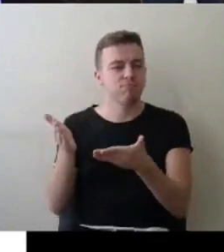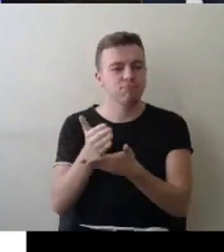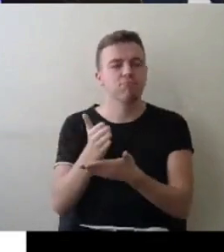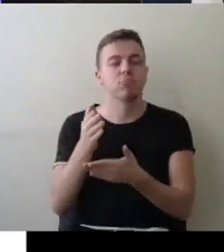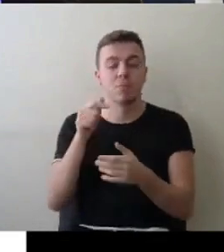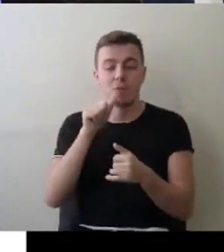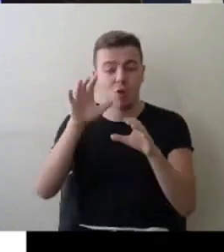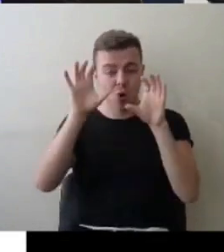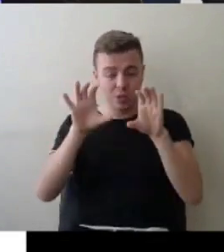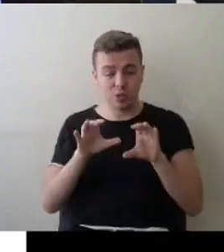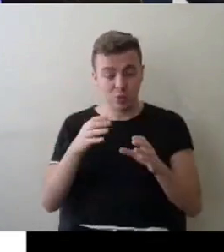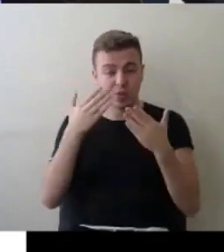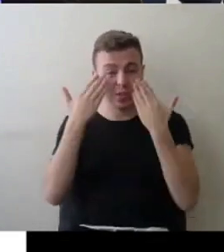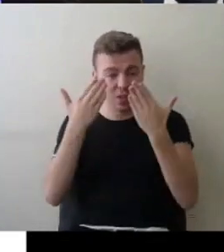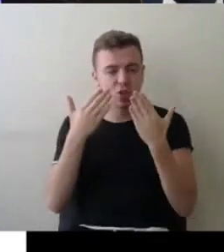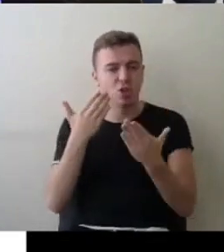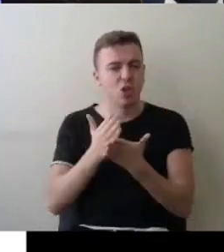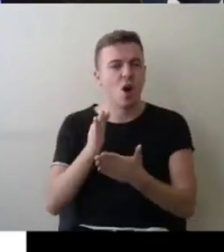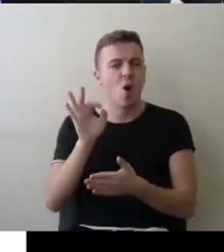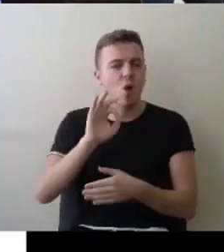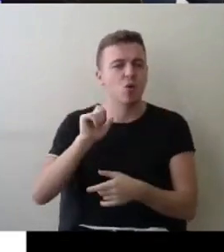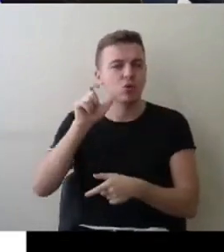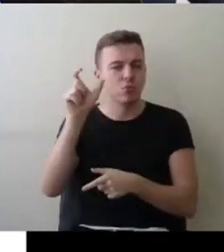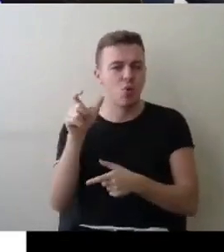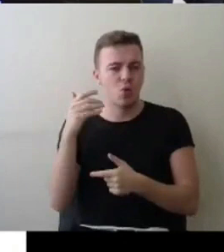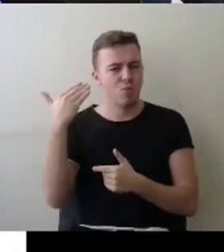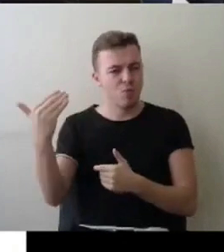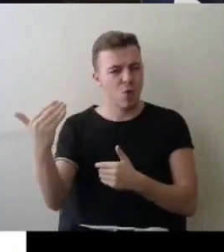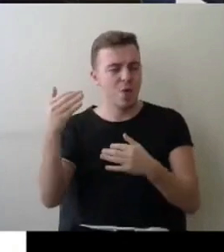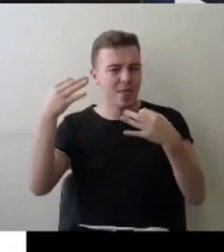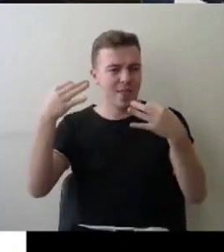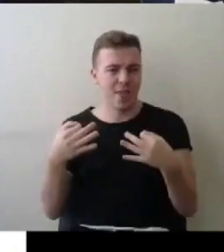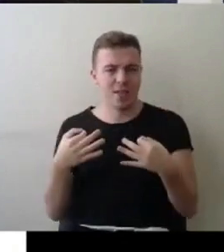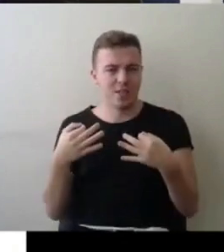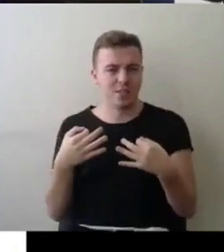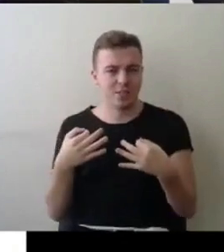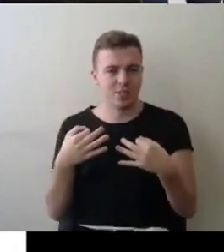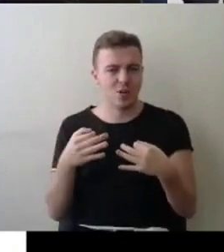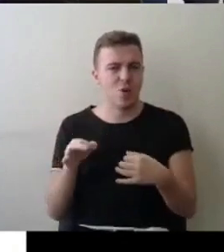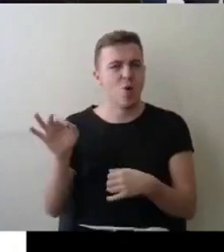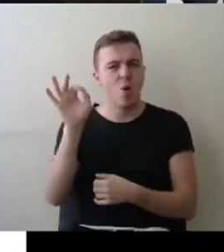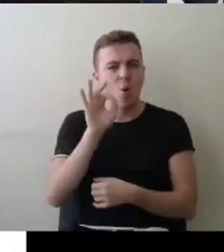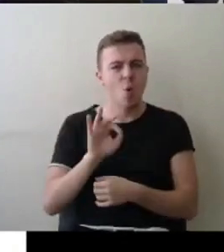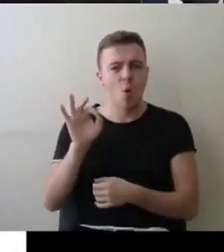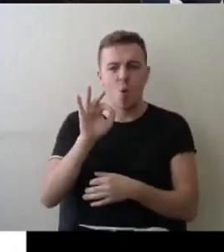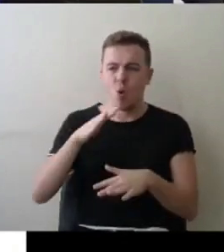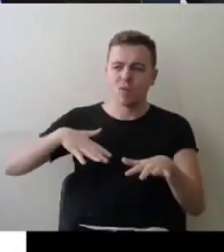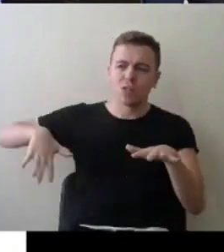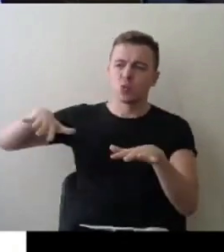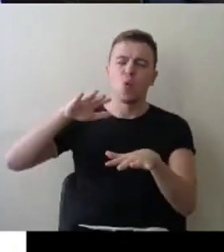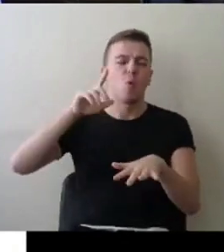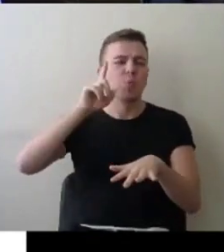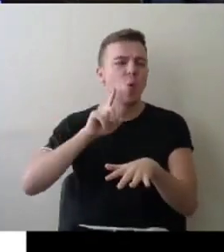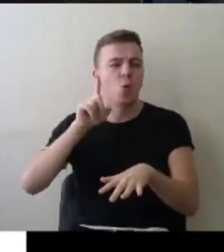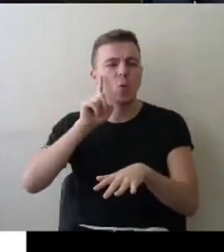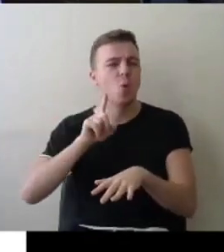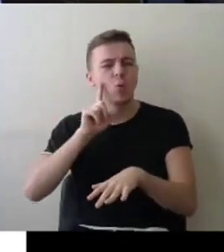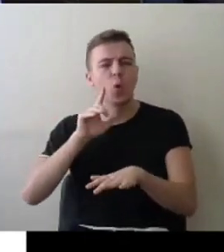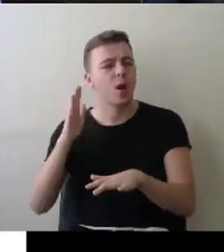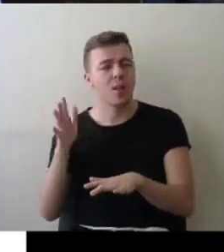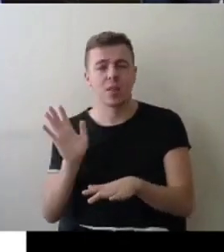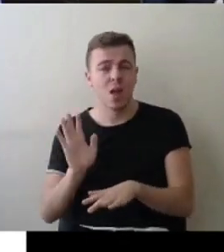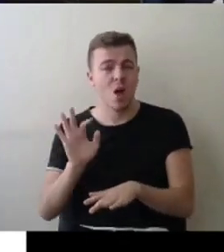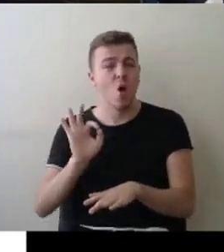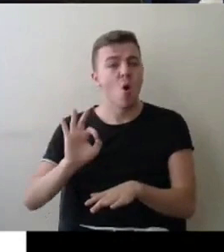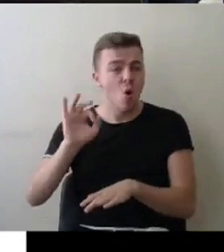konstituciją, yra apie žmogaus teisės visų pirma, ne apie visuomeninį interesą, bet apie žmogaus